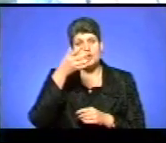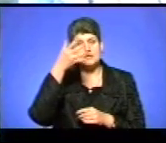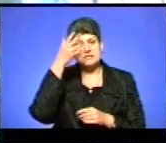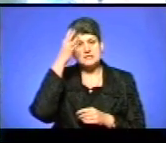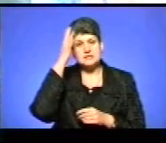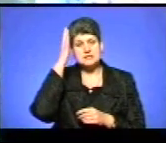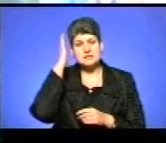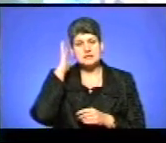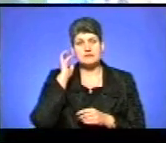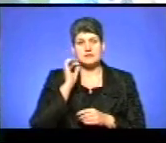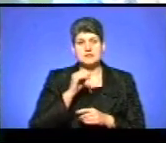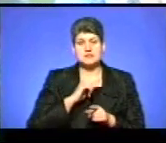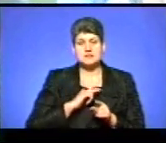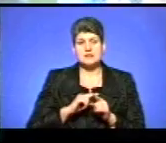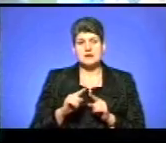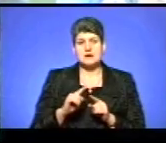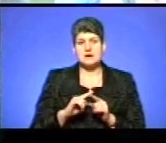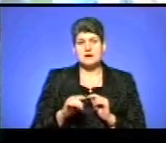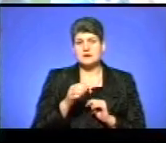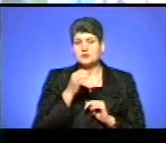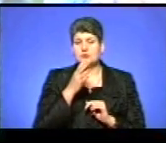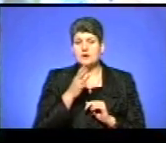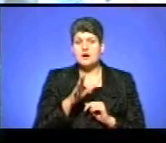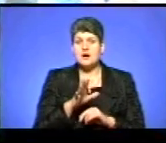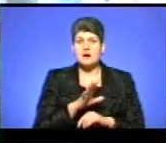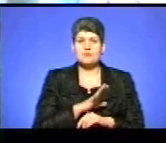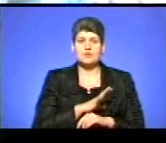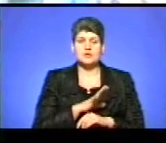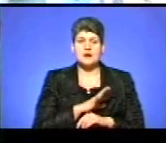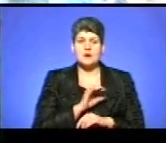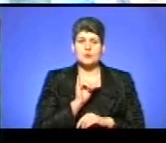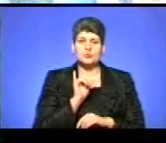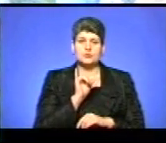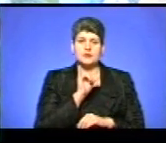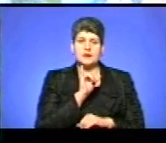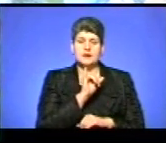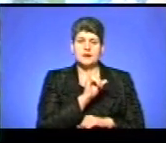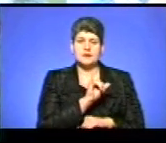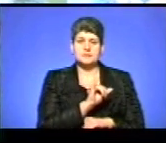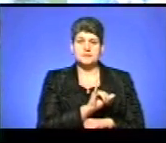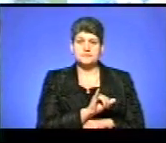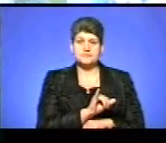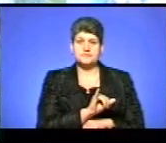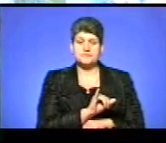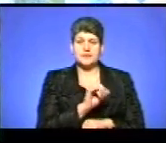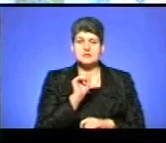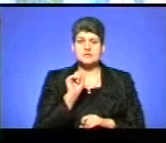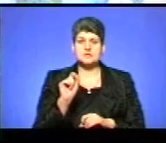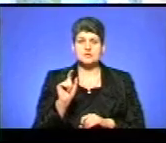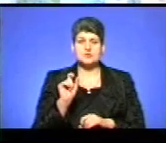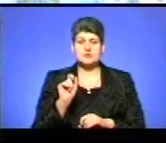посивіла рано, а була у тебе